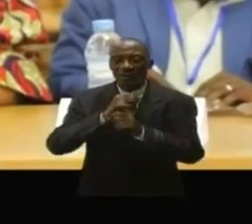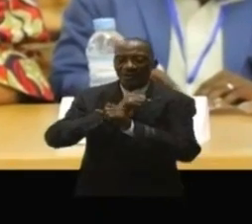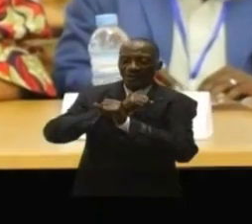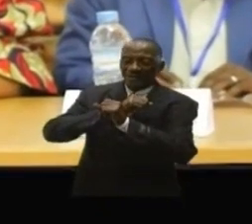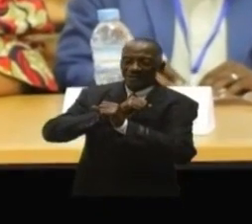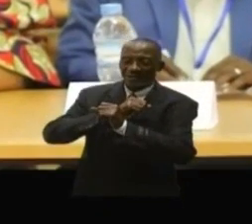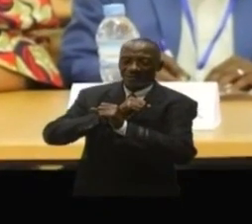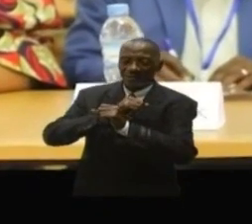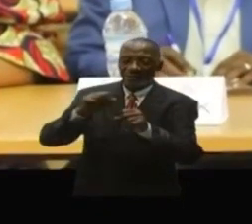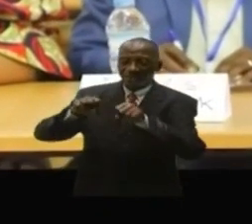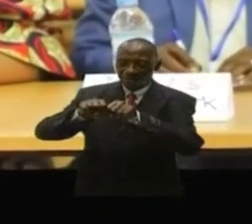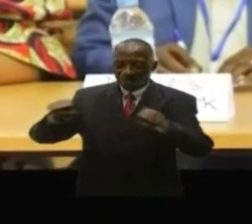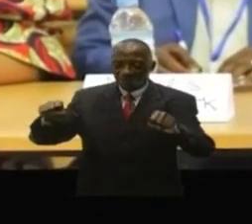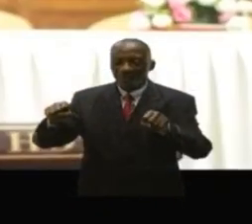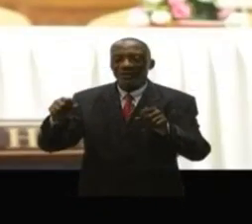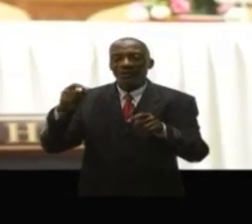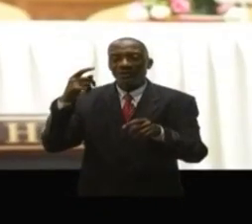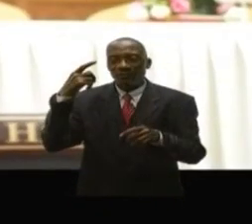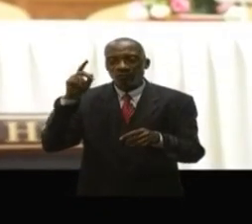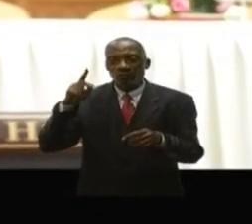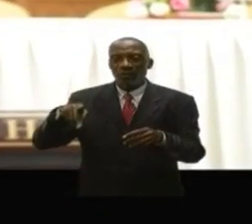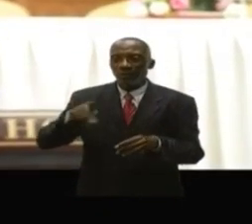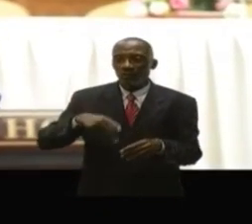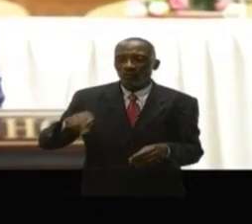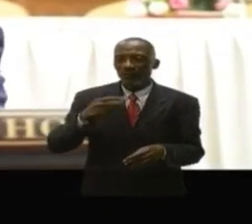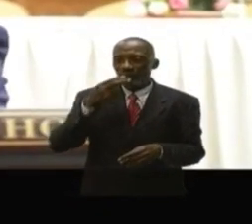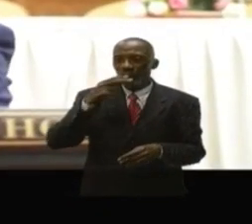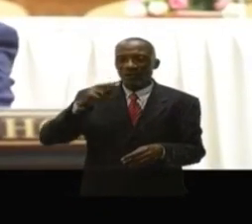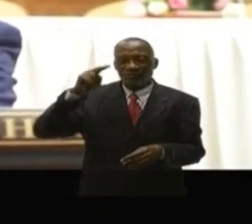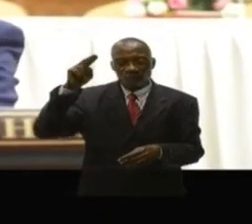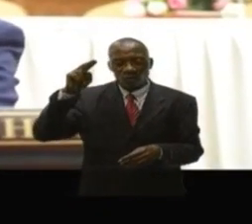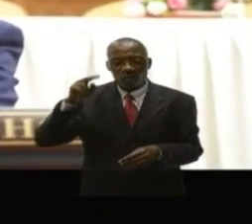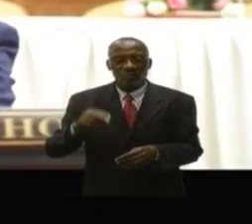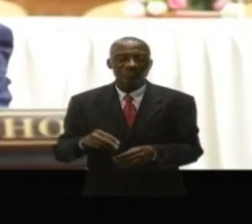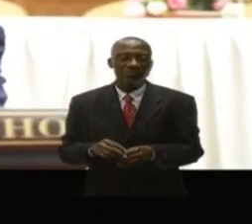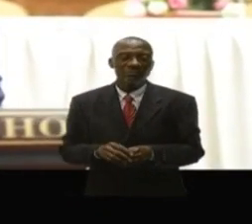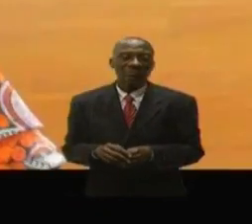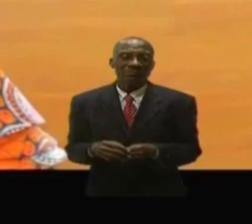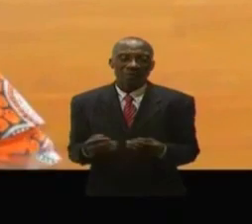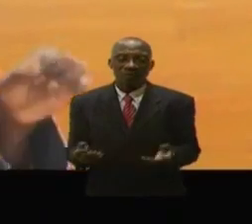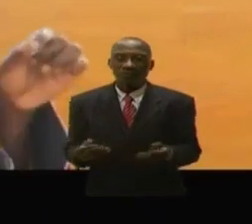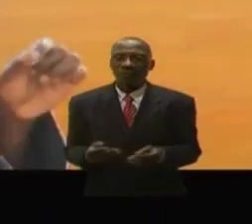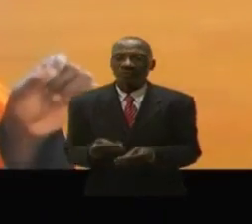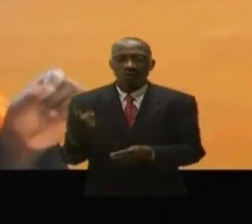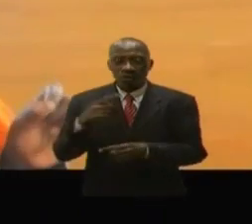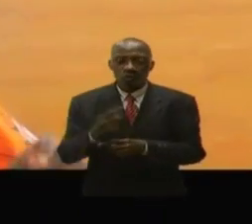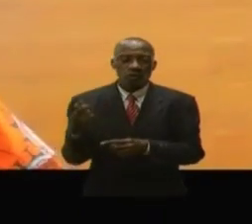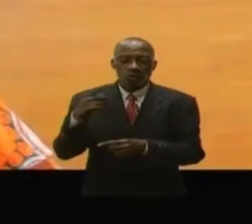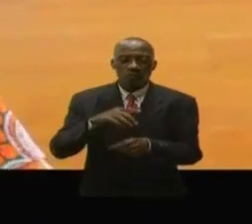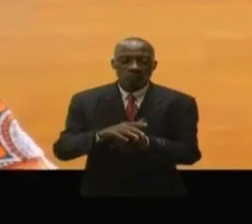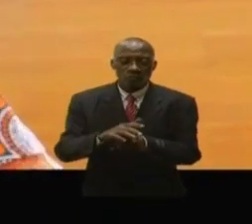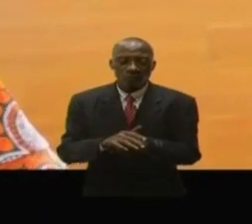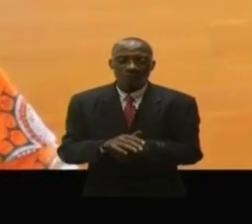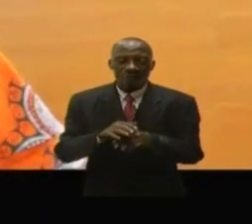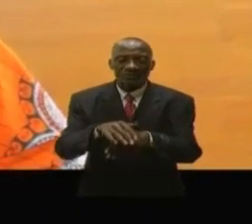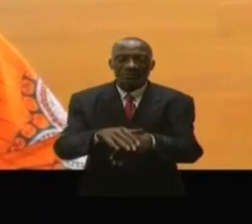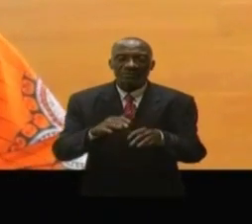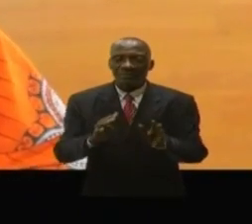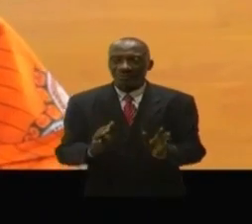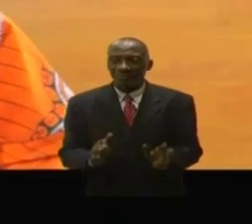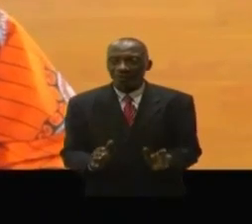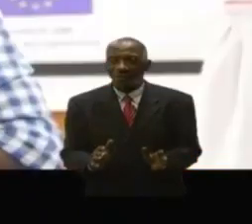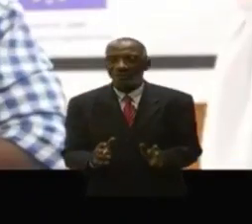à travers le programme PDDRCS. Pendant 2 jours d'intenses travaux, les participants ont abordé